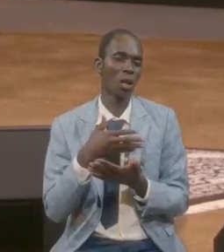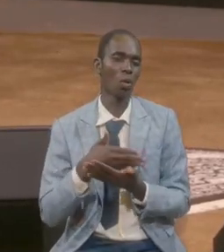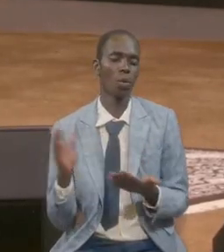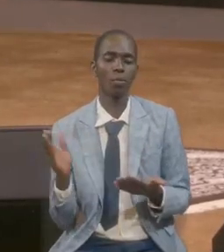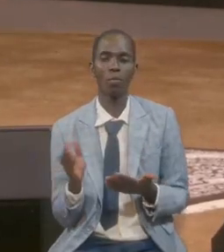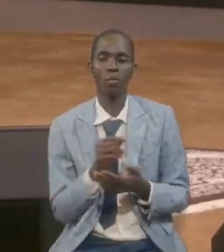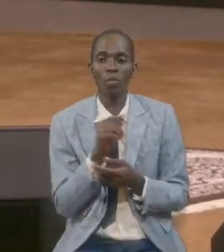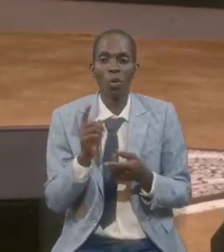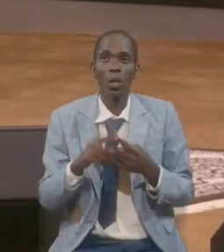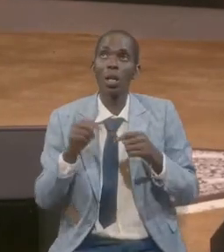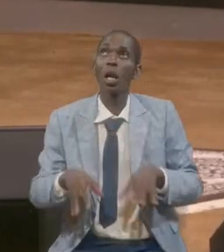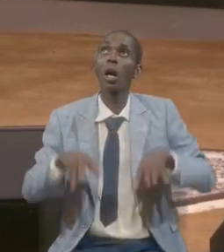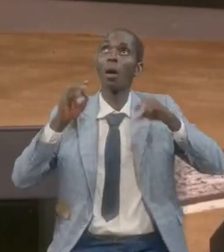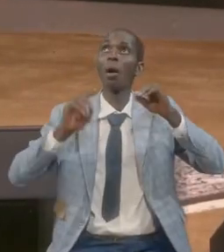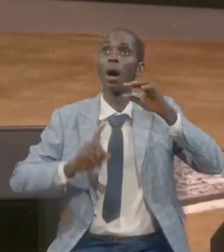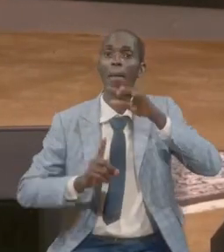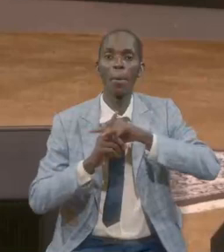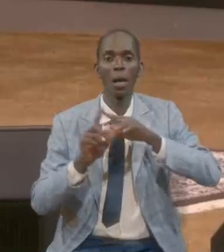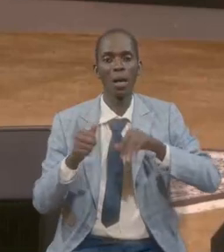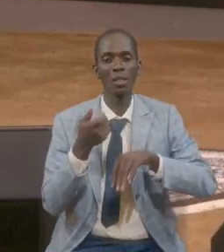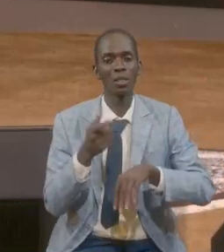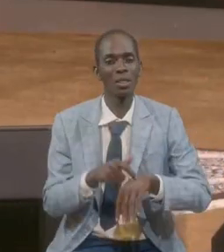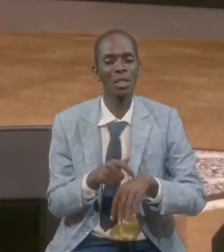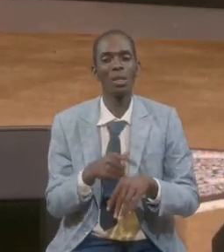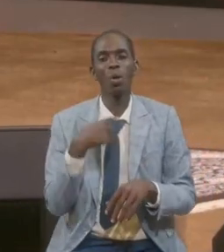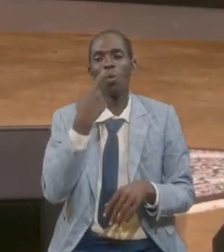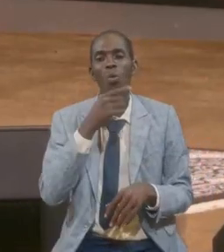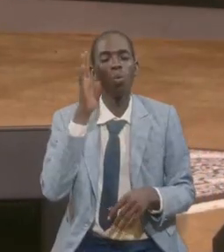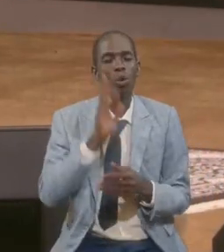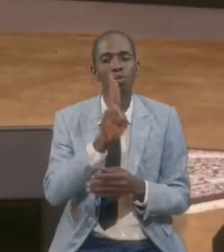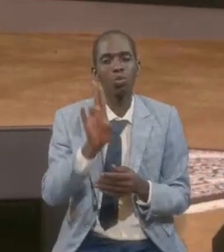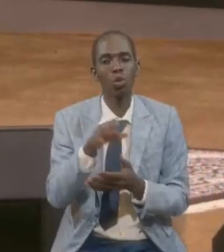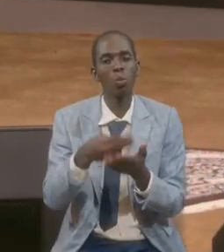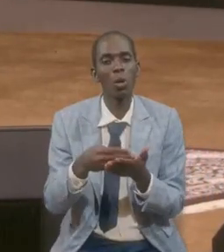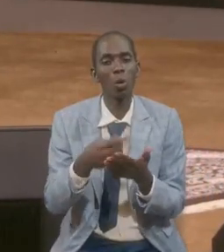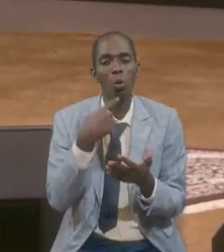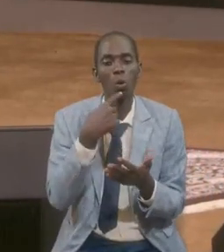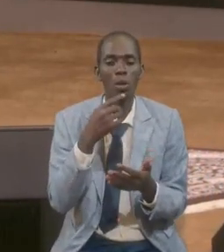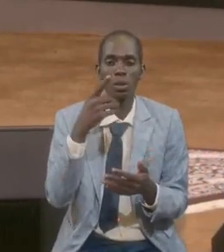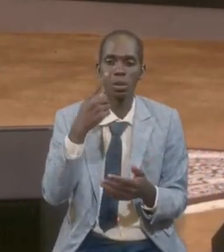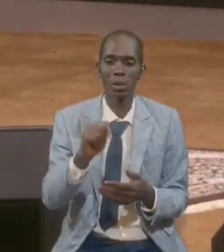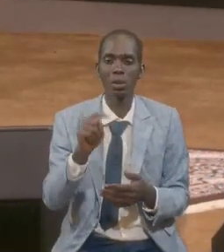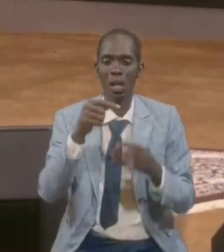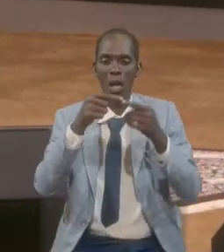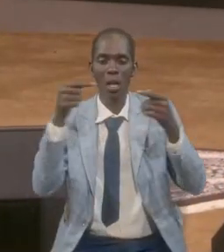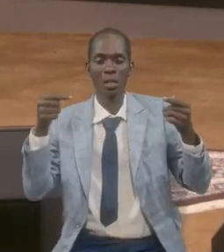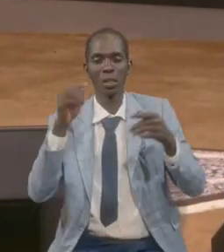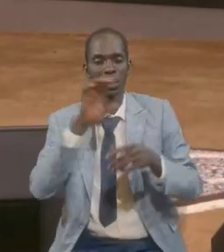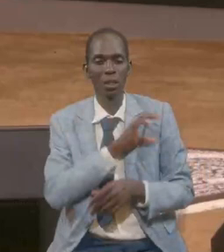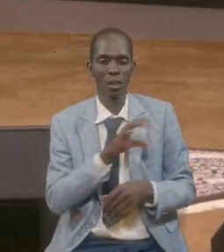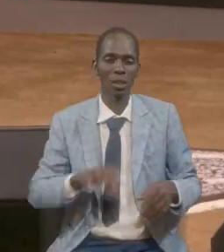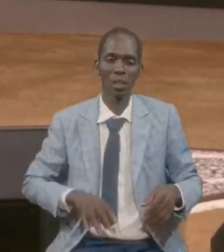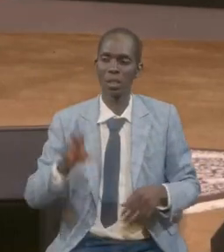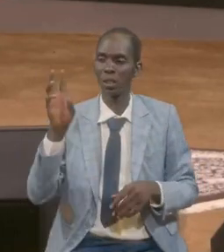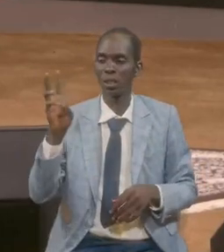l'enlèvement. Alors, qui dépensera cela? Ce sera dans les mains de l'Antéchrist après votre départ. Et